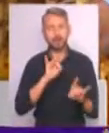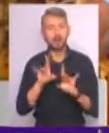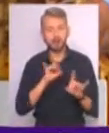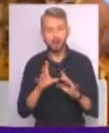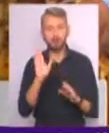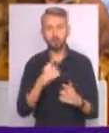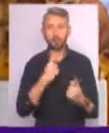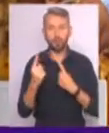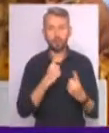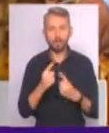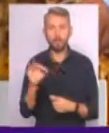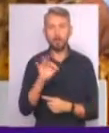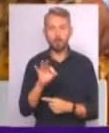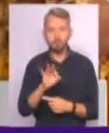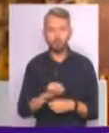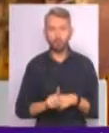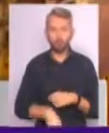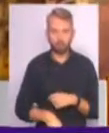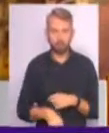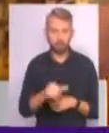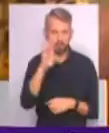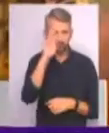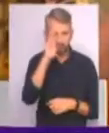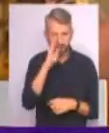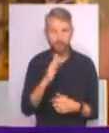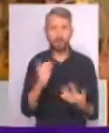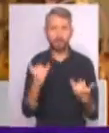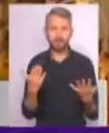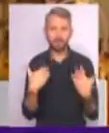про еректильну дисфункцію. Зараз